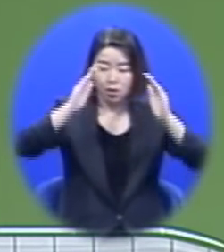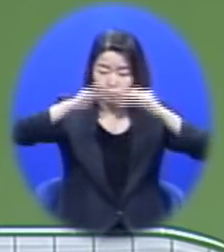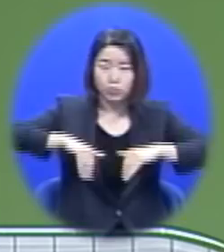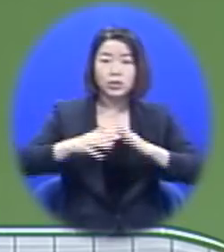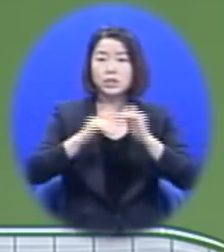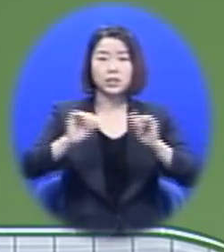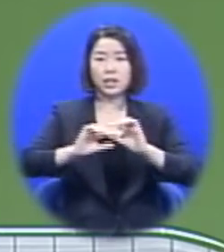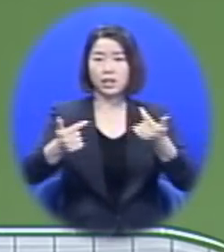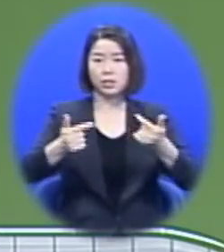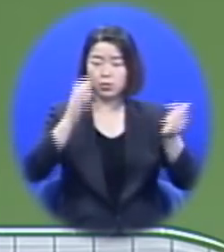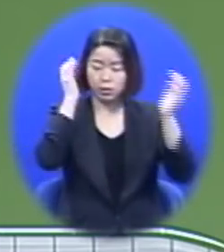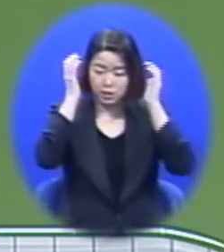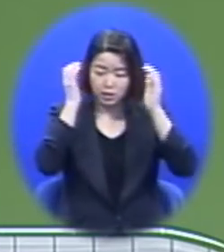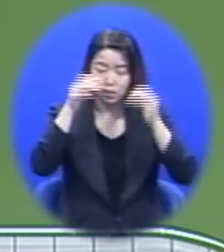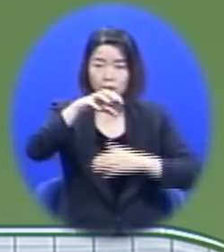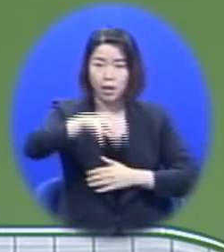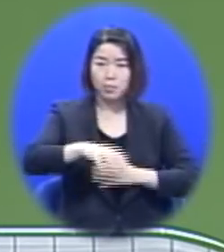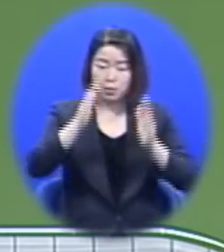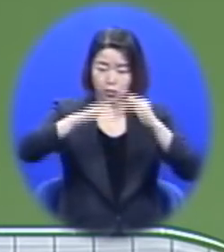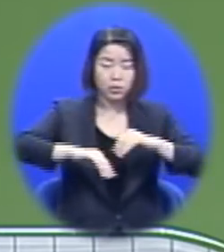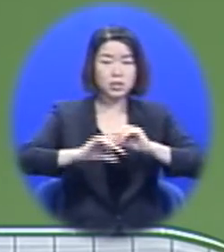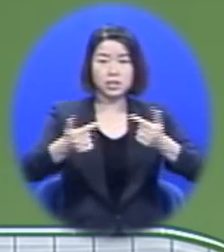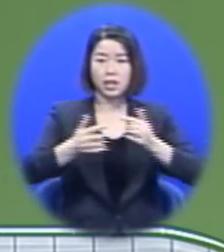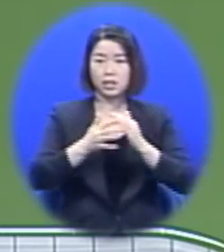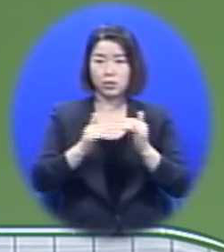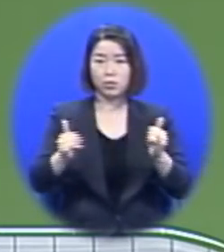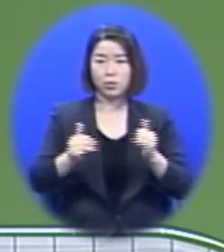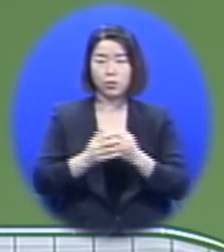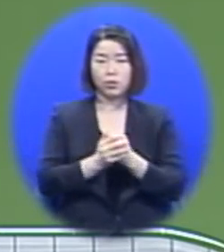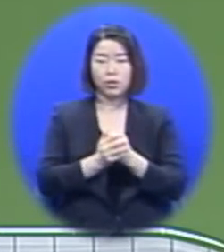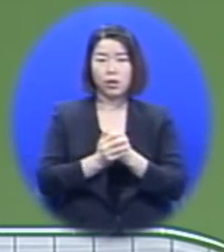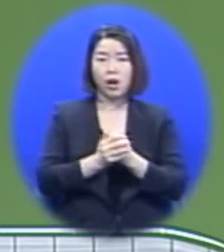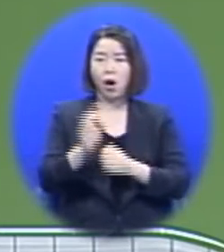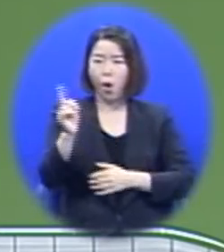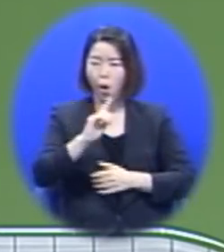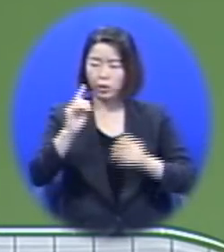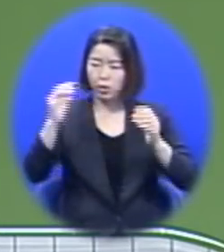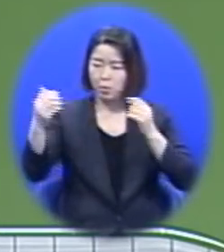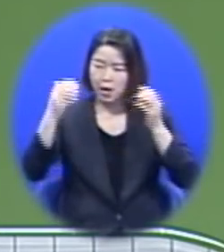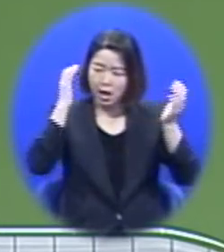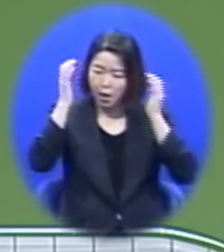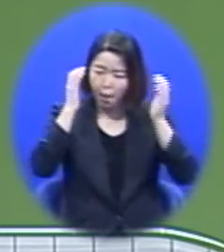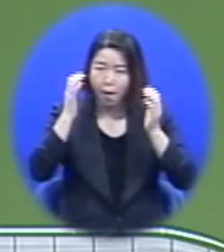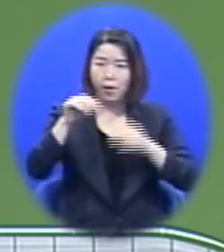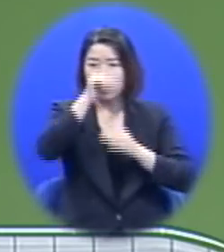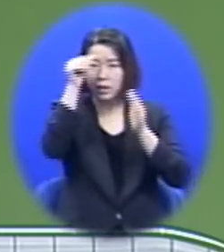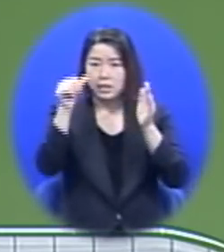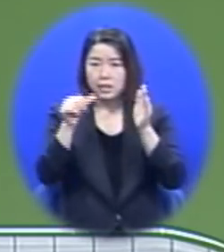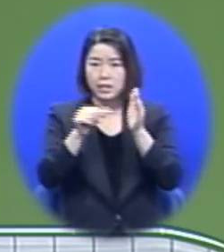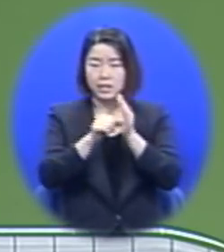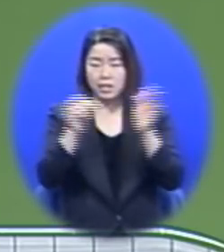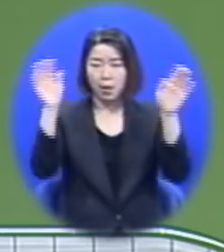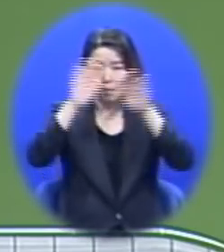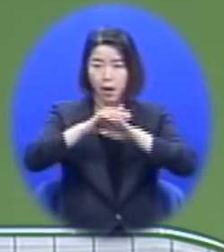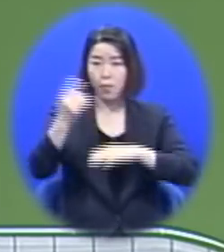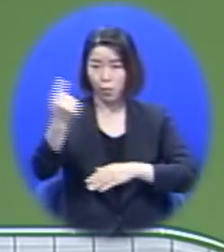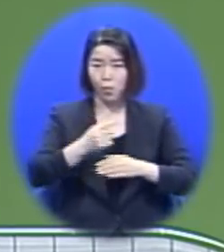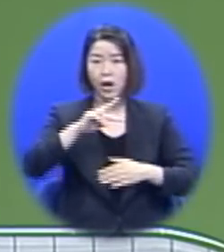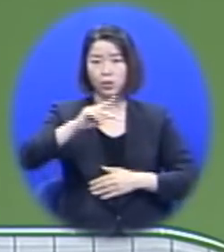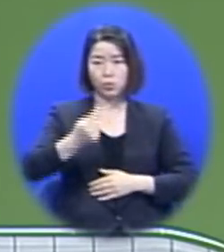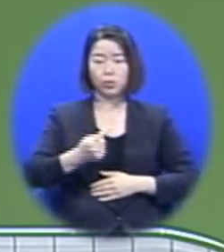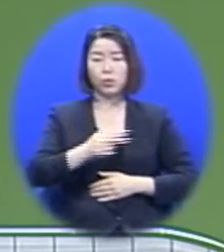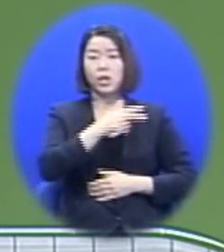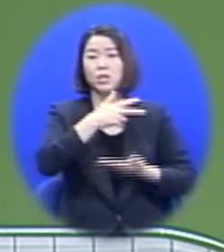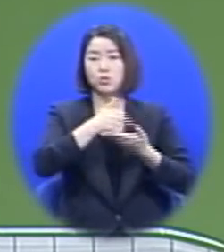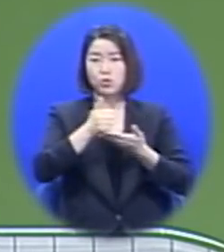시련 앞에 무너지는 자가 아니고, 어떤 풍파가 오든 인생의 밤이 내게 닥쳐올지라도